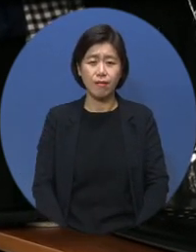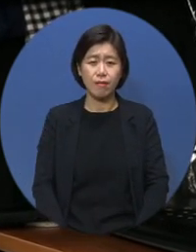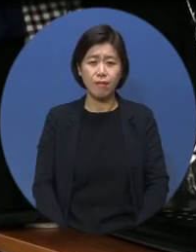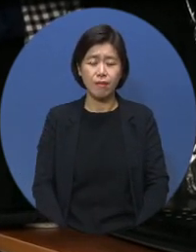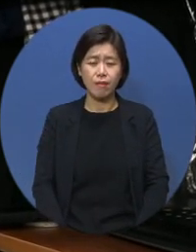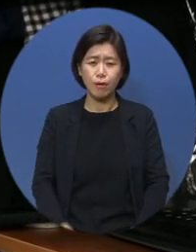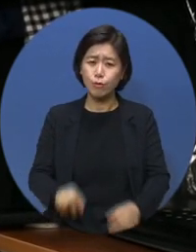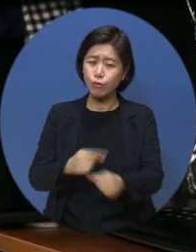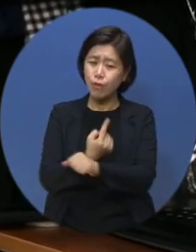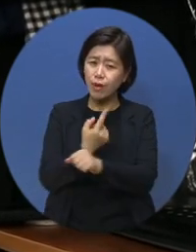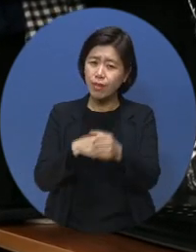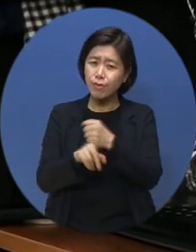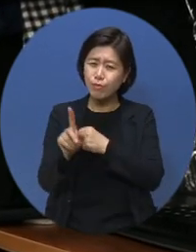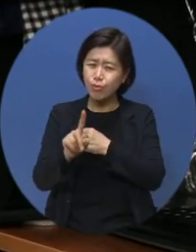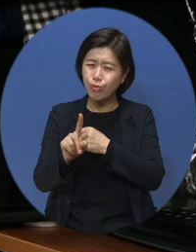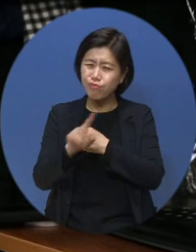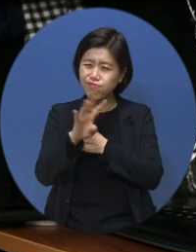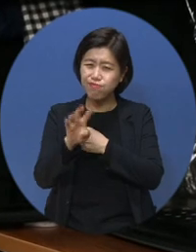아빠는